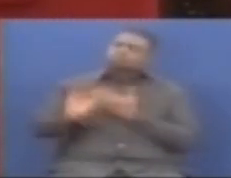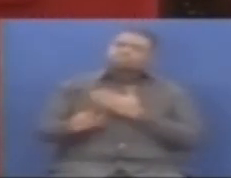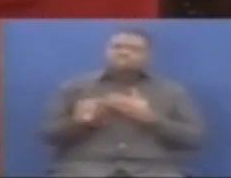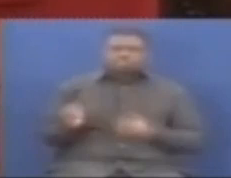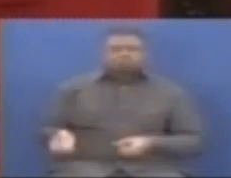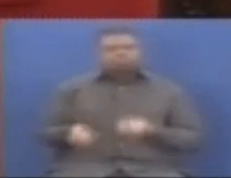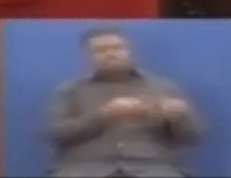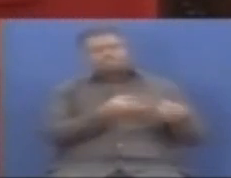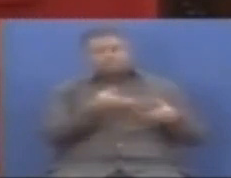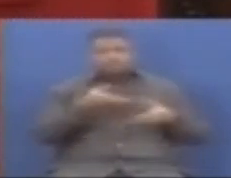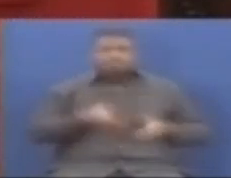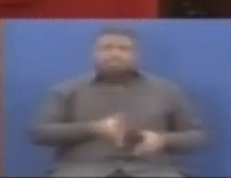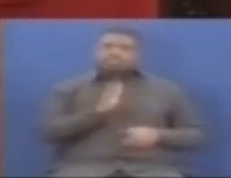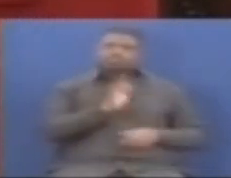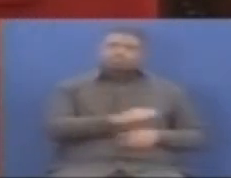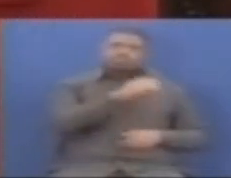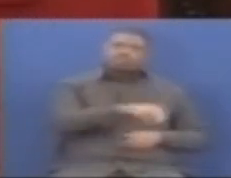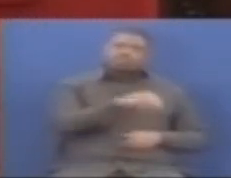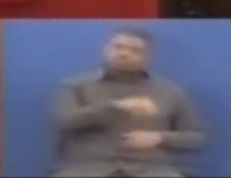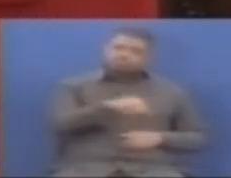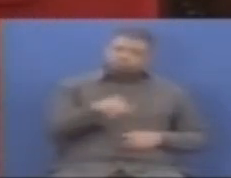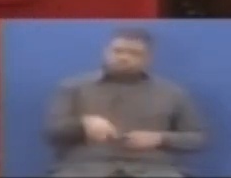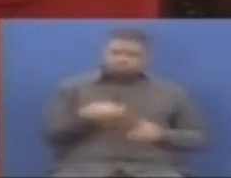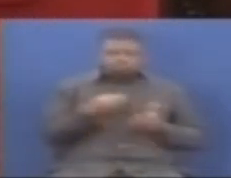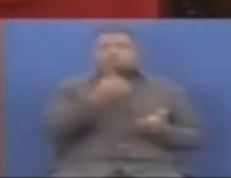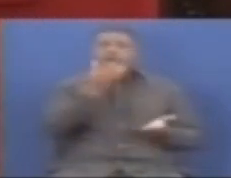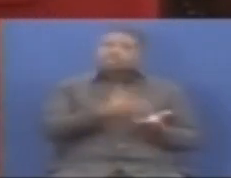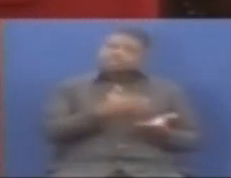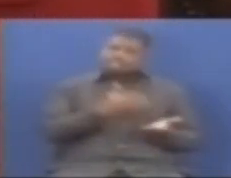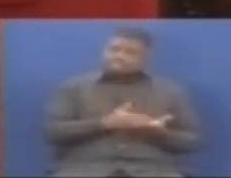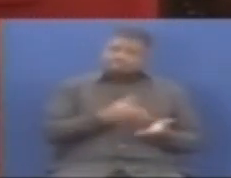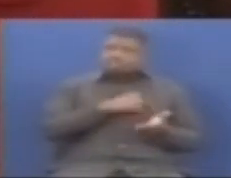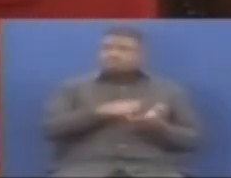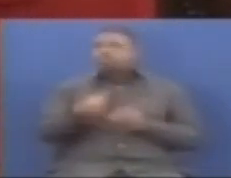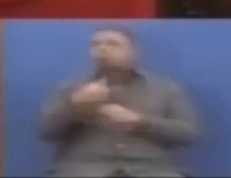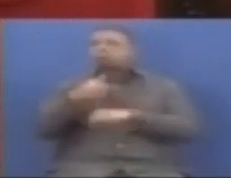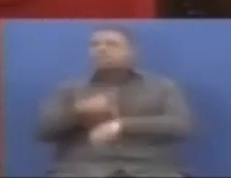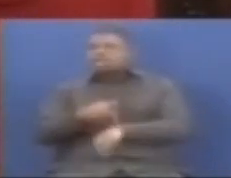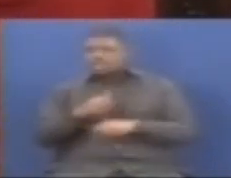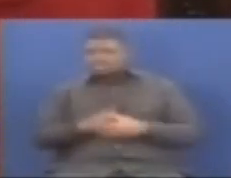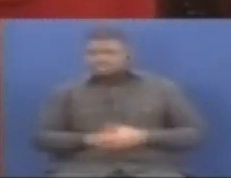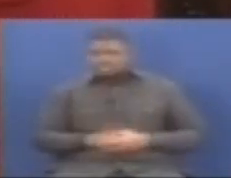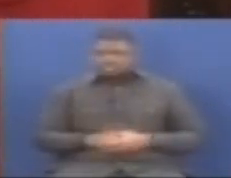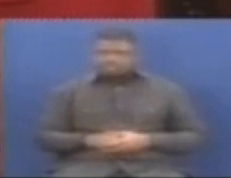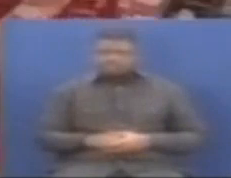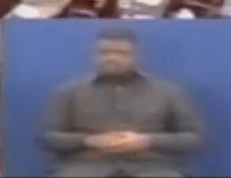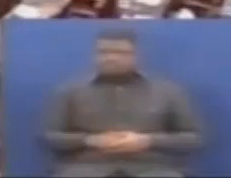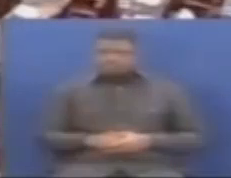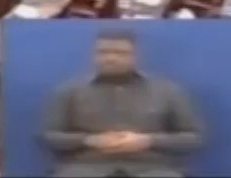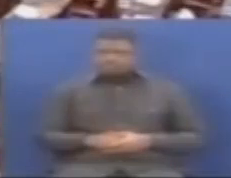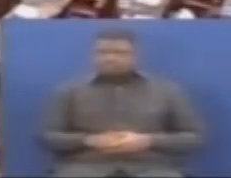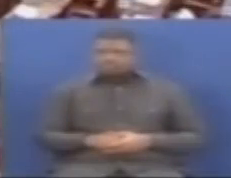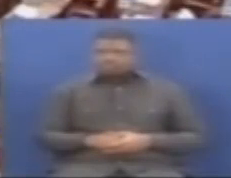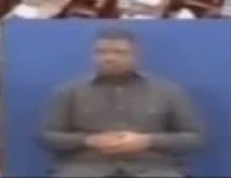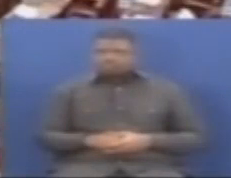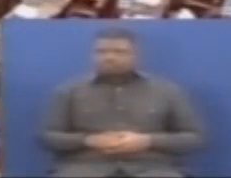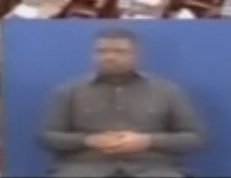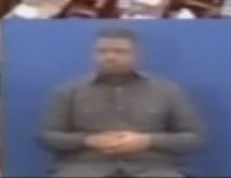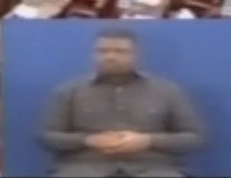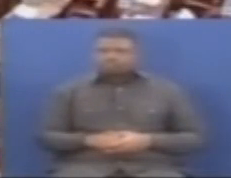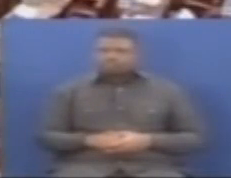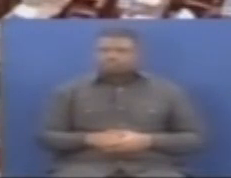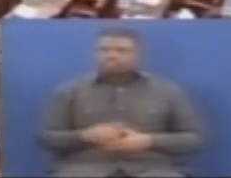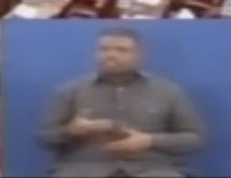ambapo mfanyabiashara atakwama basi aweze kuwasiliana nasi kupitia simu zetu, kupitia